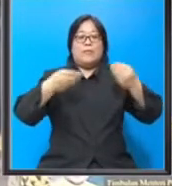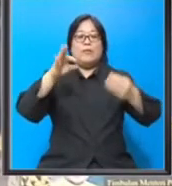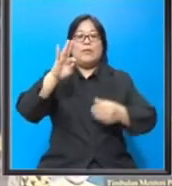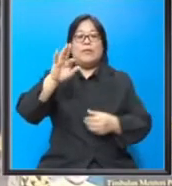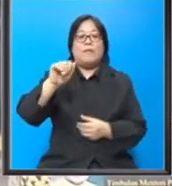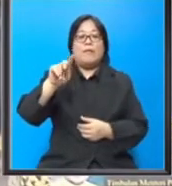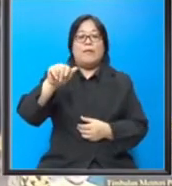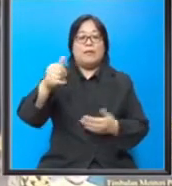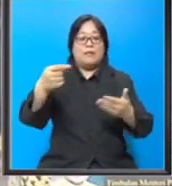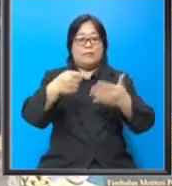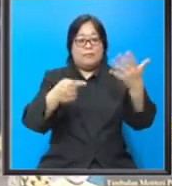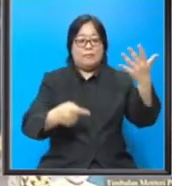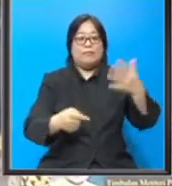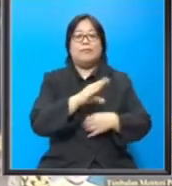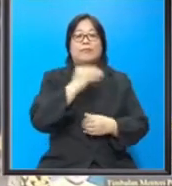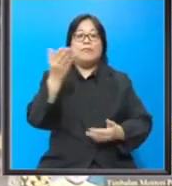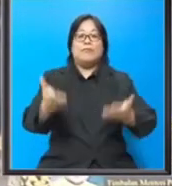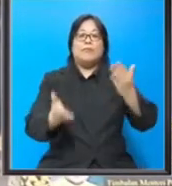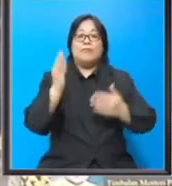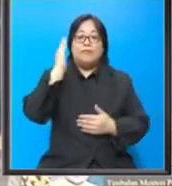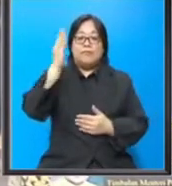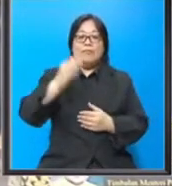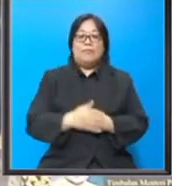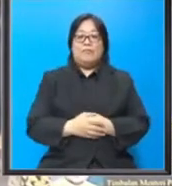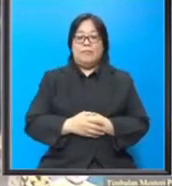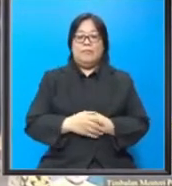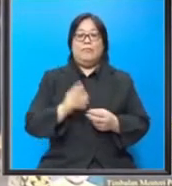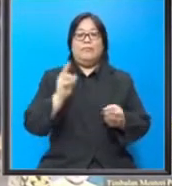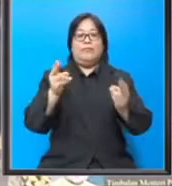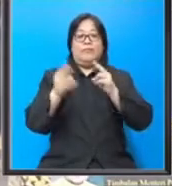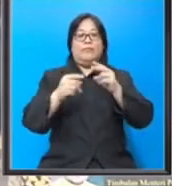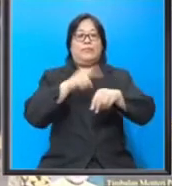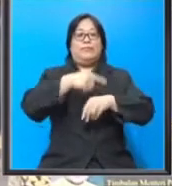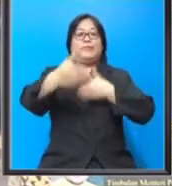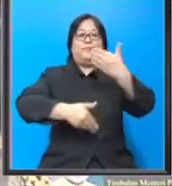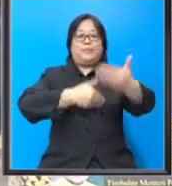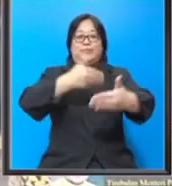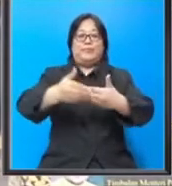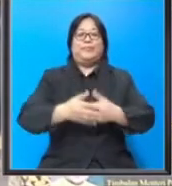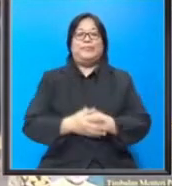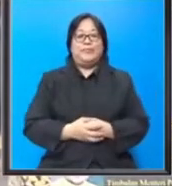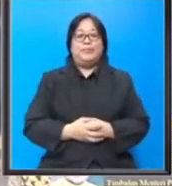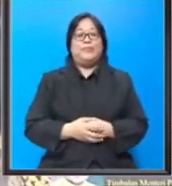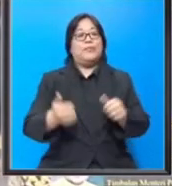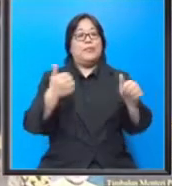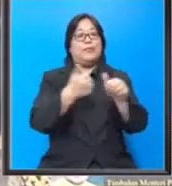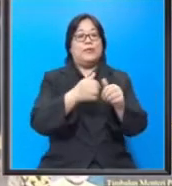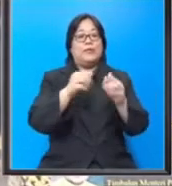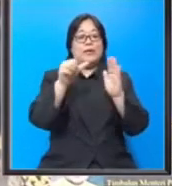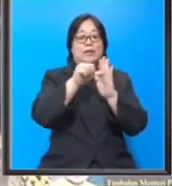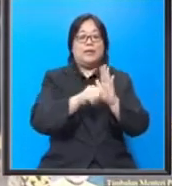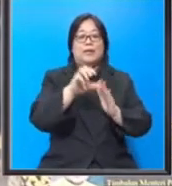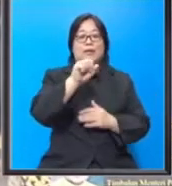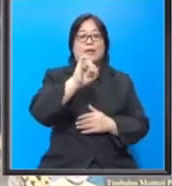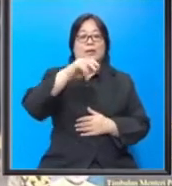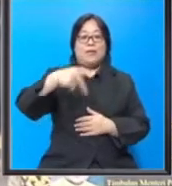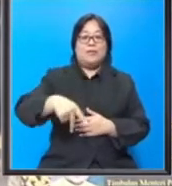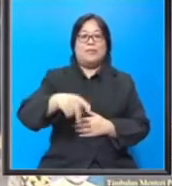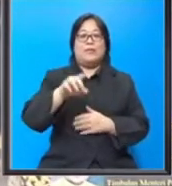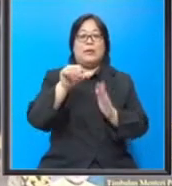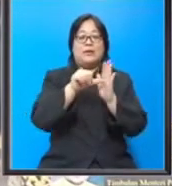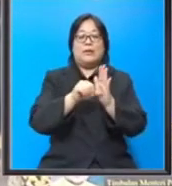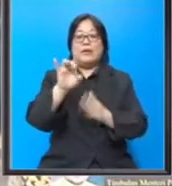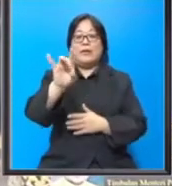fakta-fakta ini dan mungkin akan fakta akan mengubah di pada masa ke semasa mengikut atau shape atau lapar